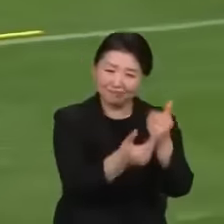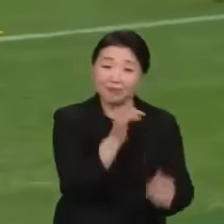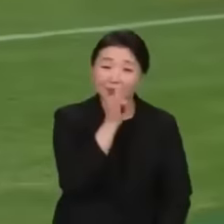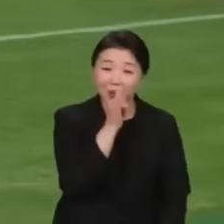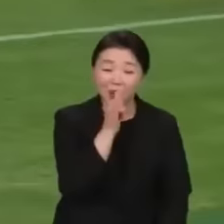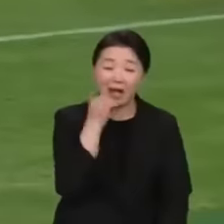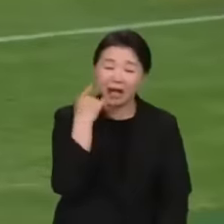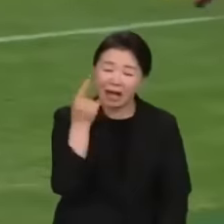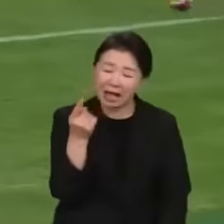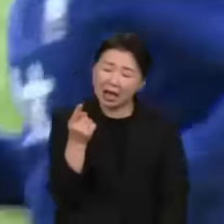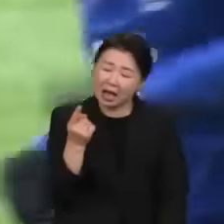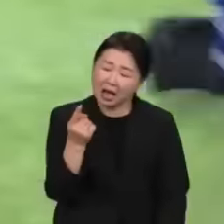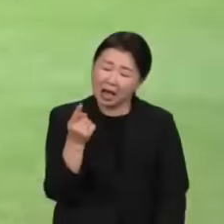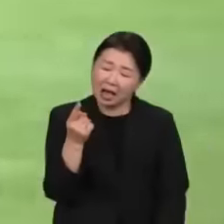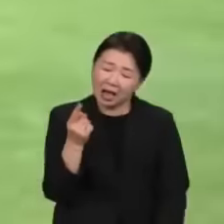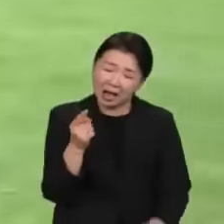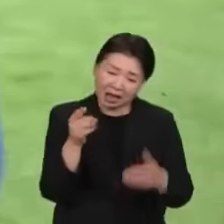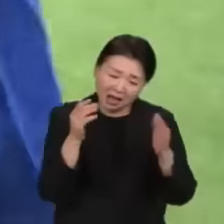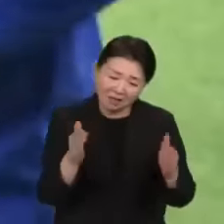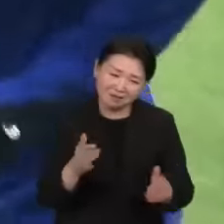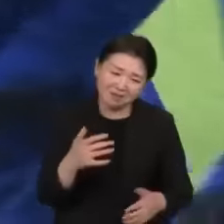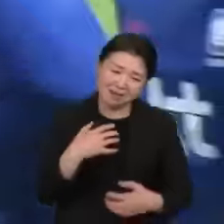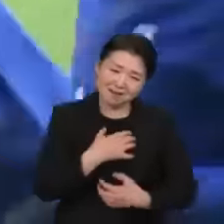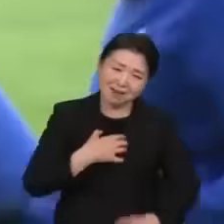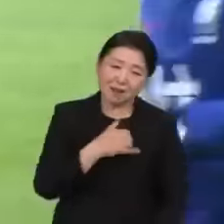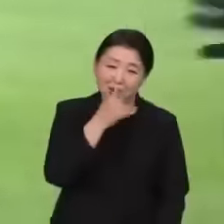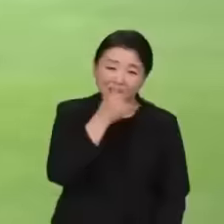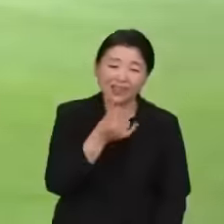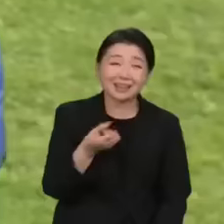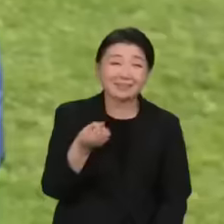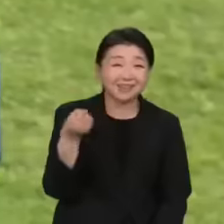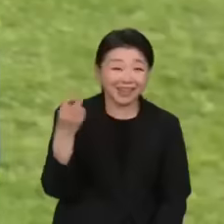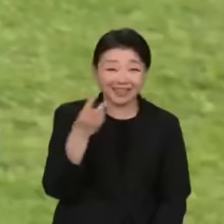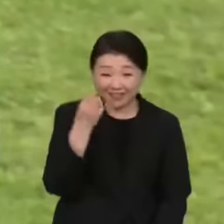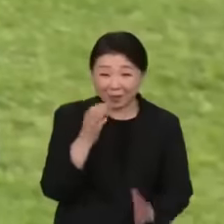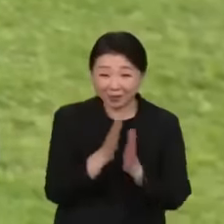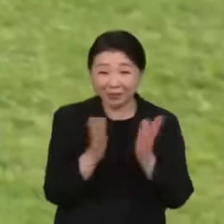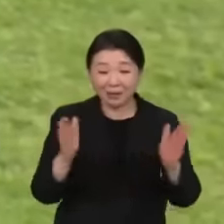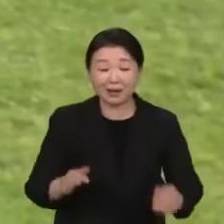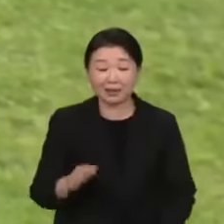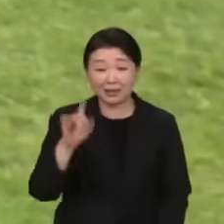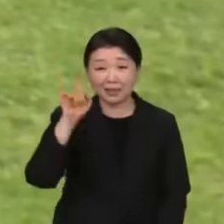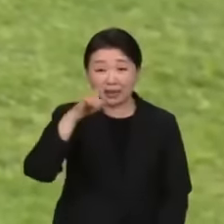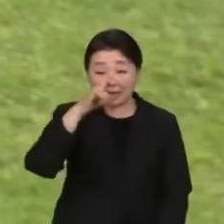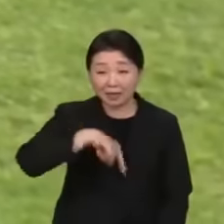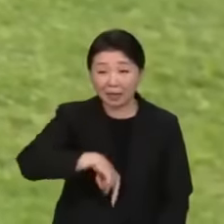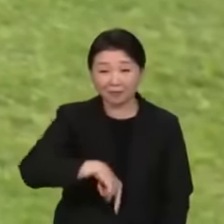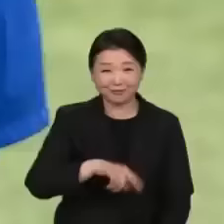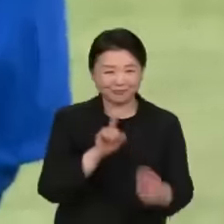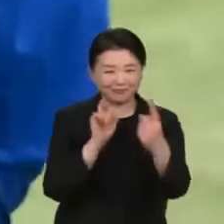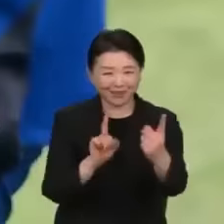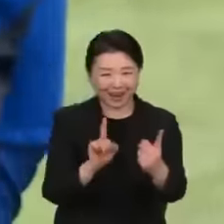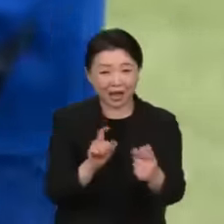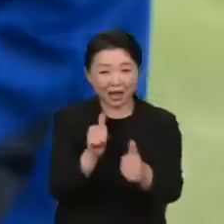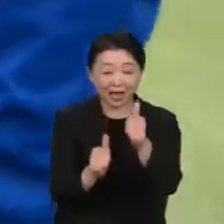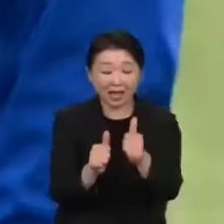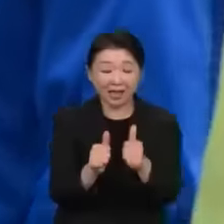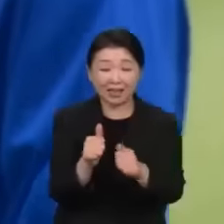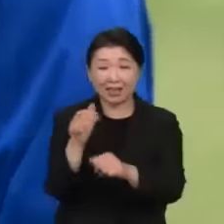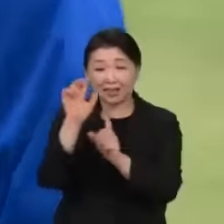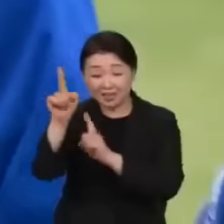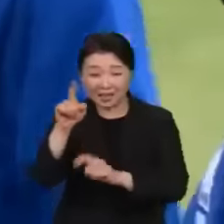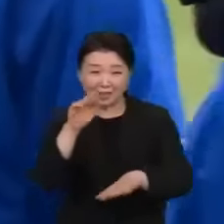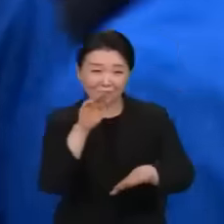한 달 넘게 시달렸던 우리 축구는 다시 새 출발에 나섭니다. 내일 태국을 상대로 이강인이 패스하고 손흥민이